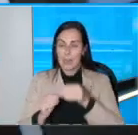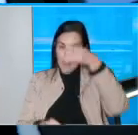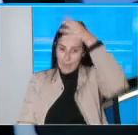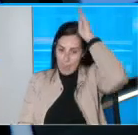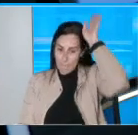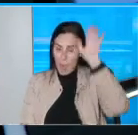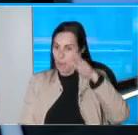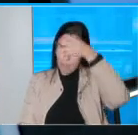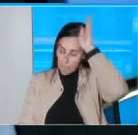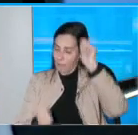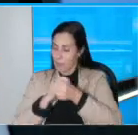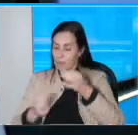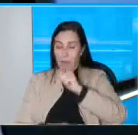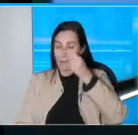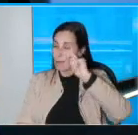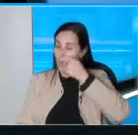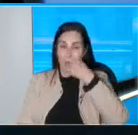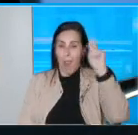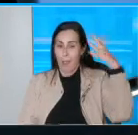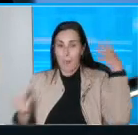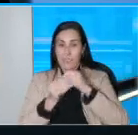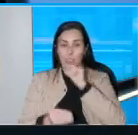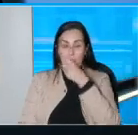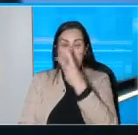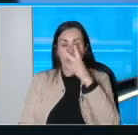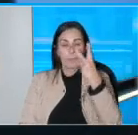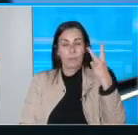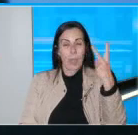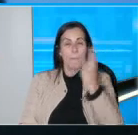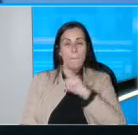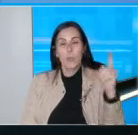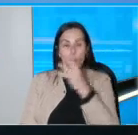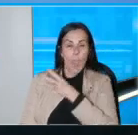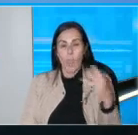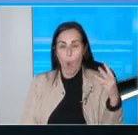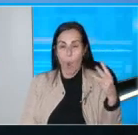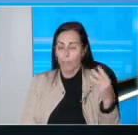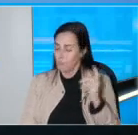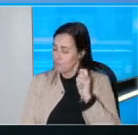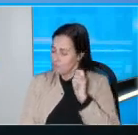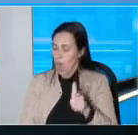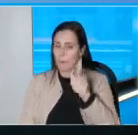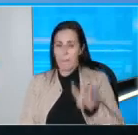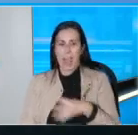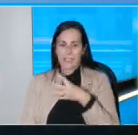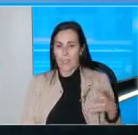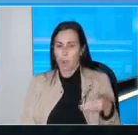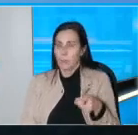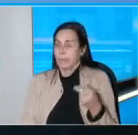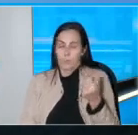ואמבפה. נאמר הפך לשחקן היקר ביותר בהיסטוריה, 222 מיליון יורו שהקטרים משלמים לברצלונה, זה